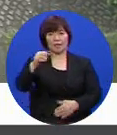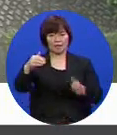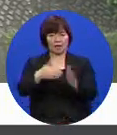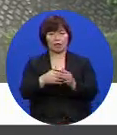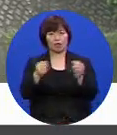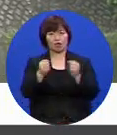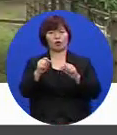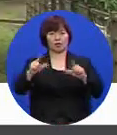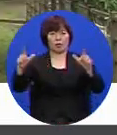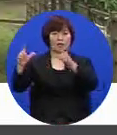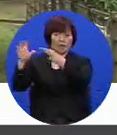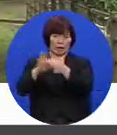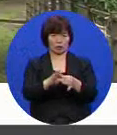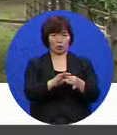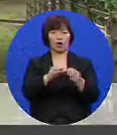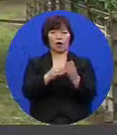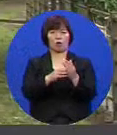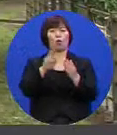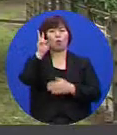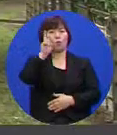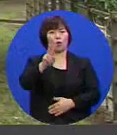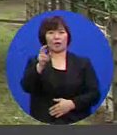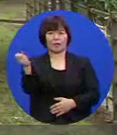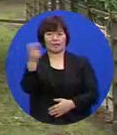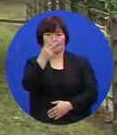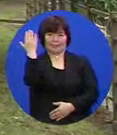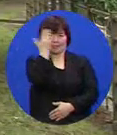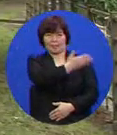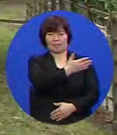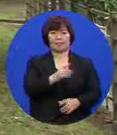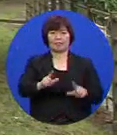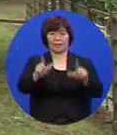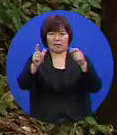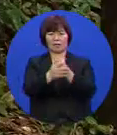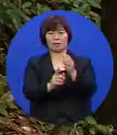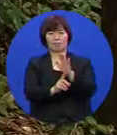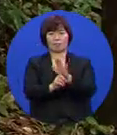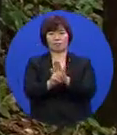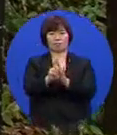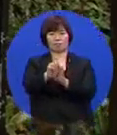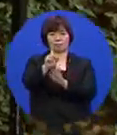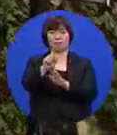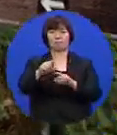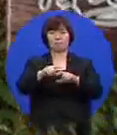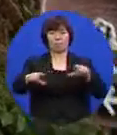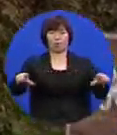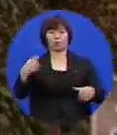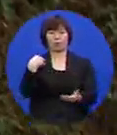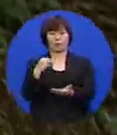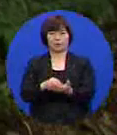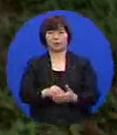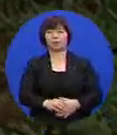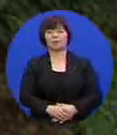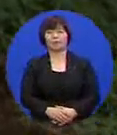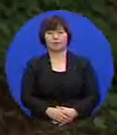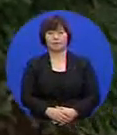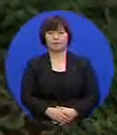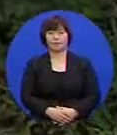내일까지는 다소 쌀쌀한 날씨가 이어지겠고, 모레 다시 맑은 하늘을 되찾으며 기온도 평년 수준을 회복할 전망입니다.